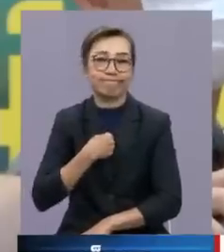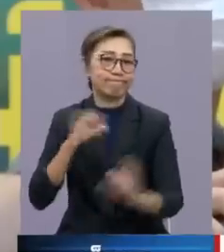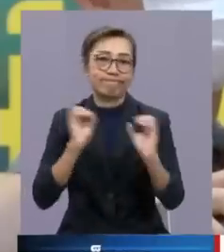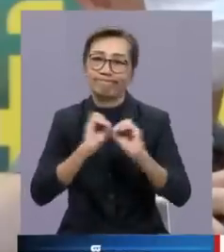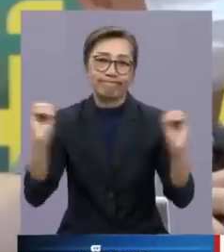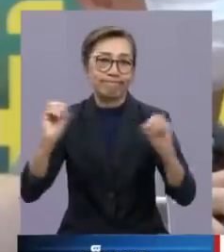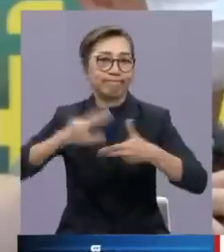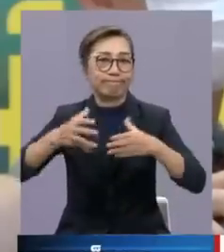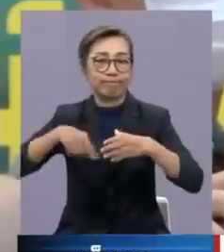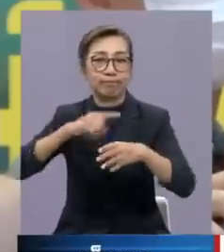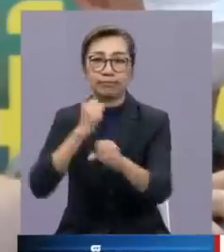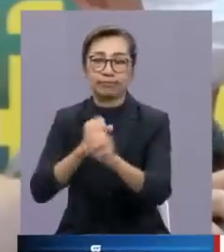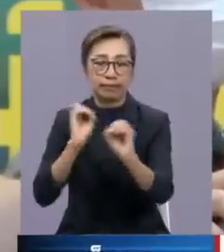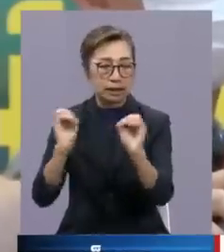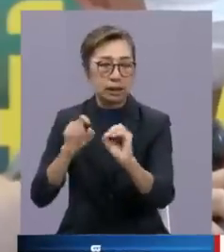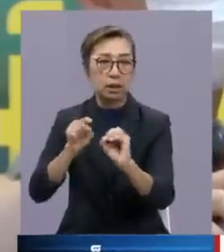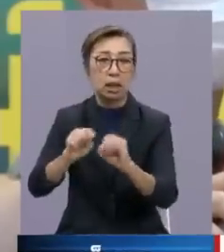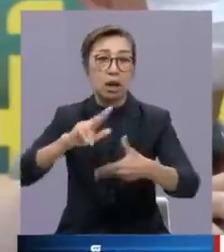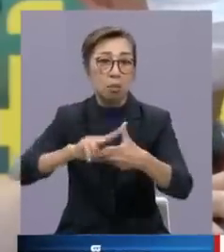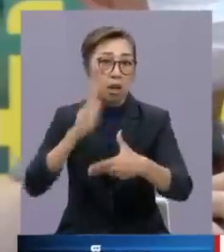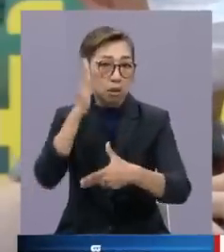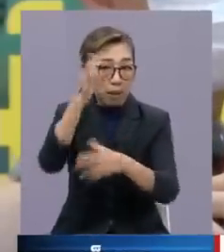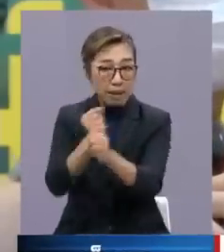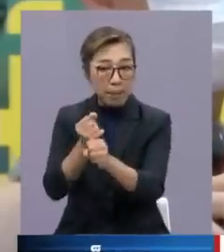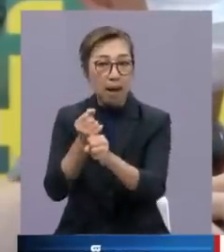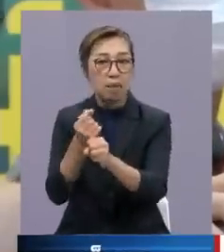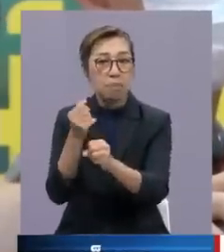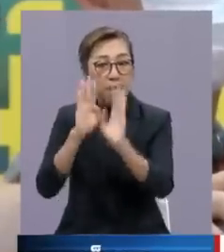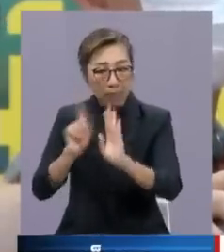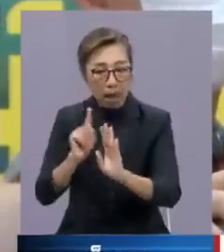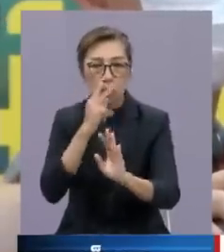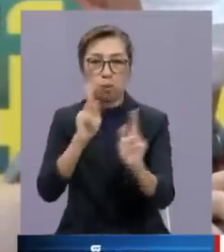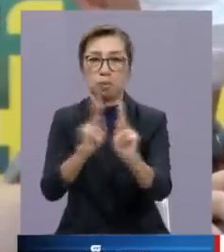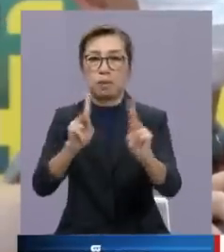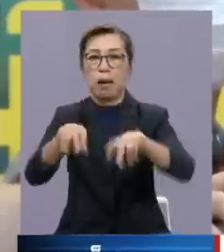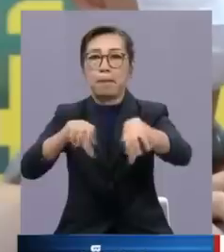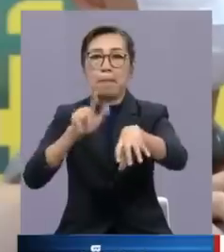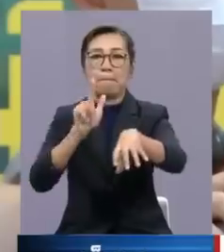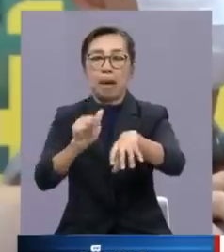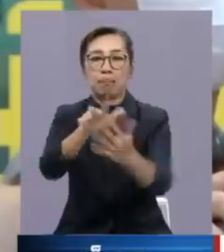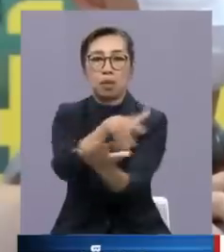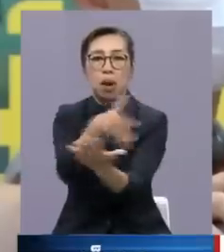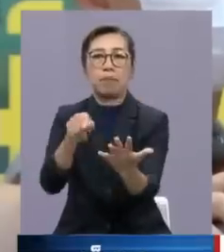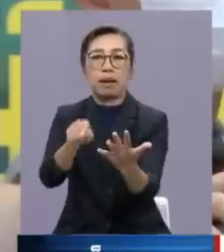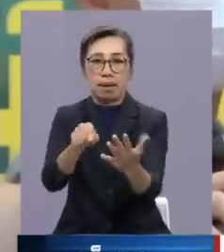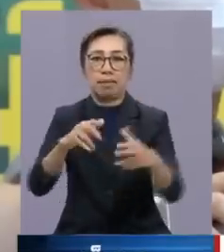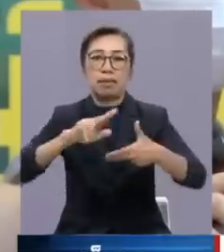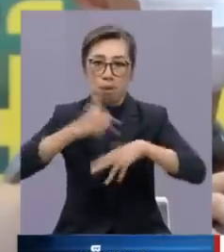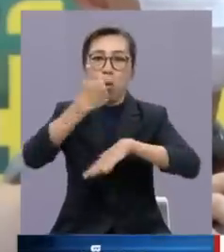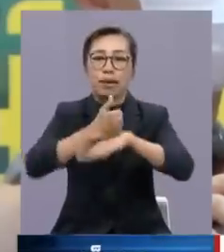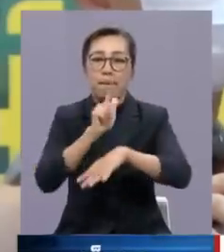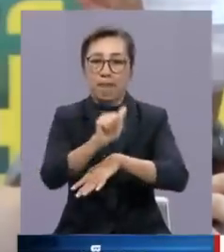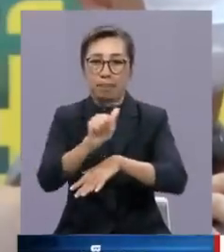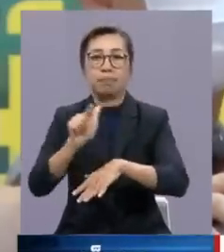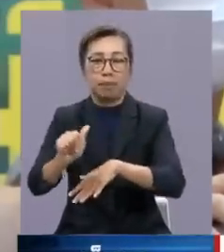เรื่องพวกนี้การกำหนดทิศทางของพรรคในอนาคตขึ้นอยู่กับการประชุมกรรมการบริหารพรรคและหัวหน้าพรรคโดยบอกด้วยว่า